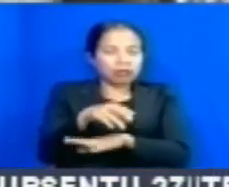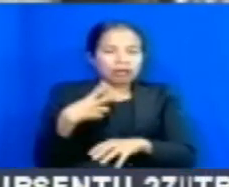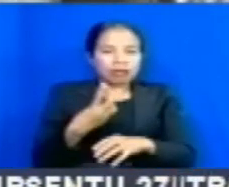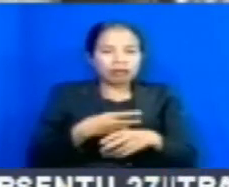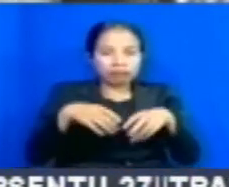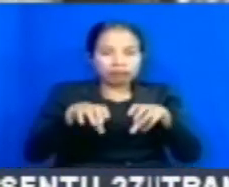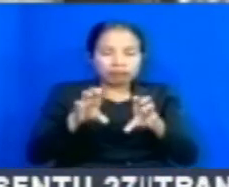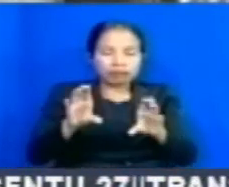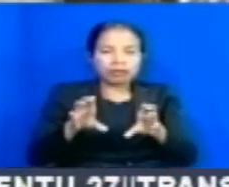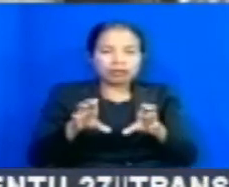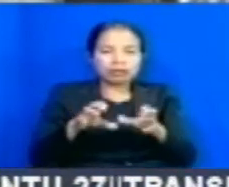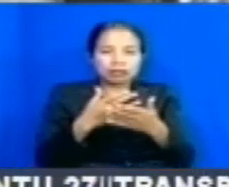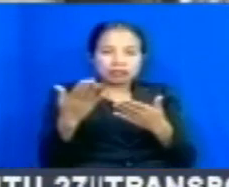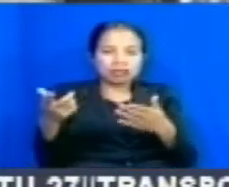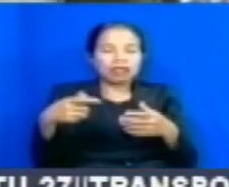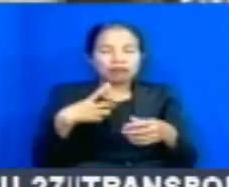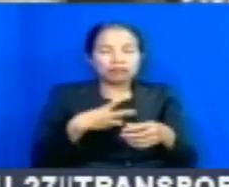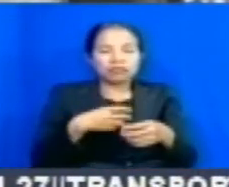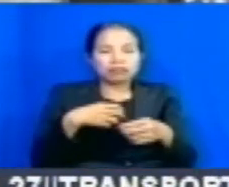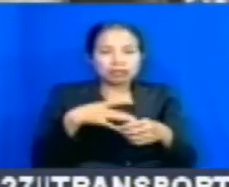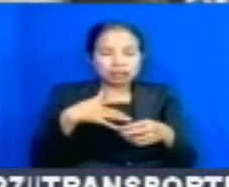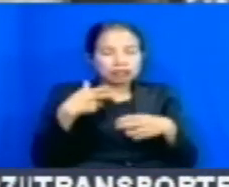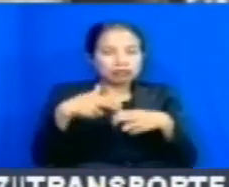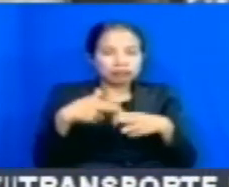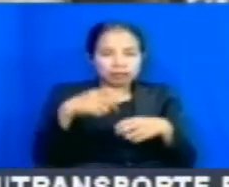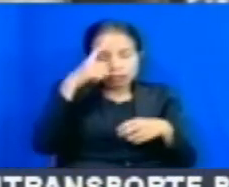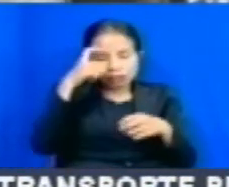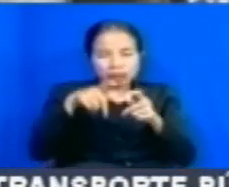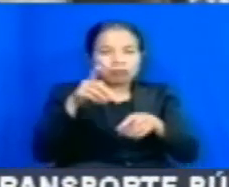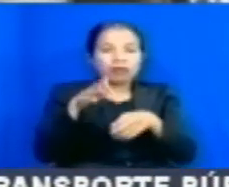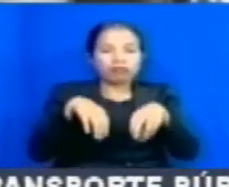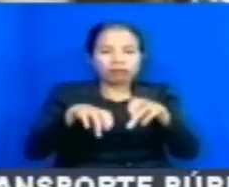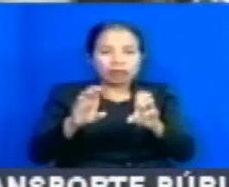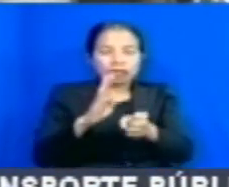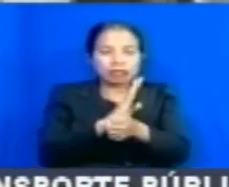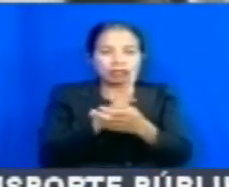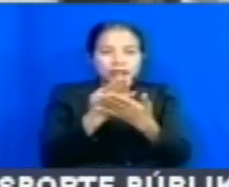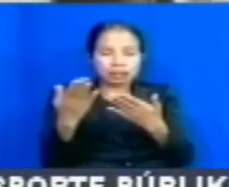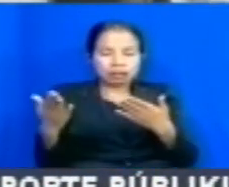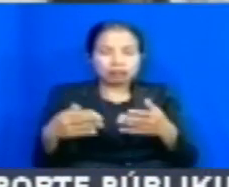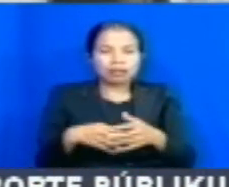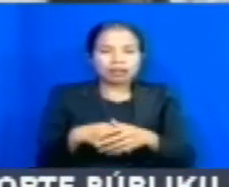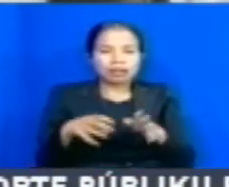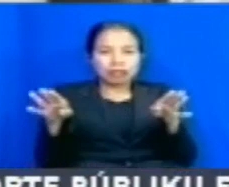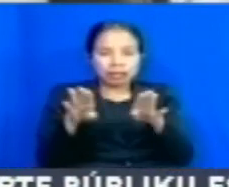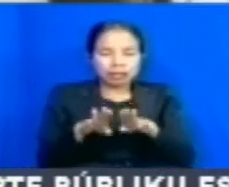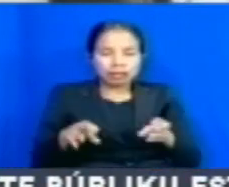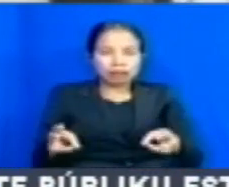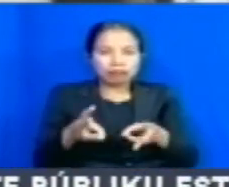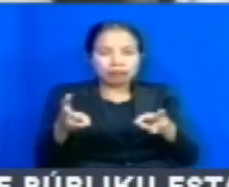enak amin sinti. Saya ras kita, tapi fansang aku pati ya. Fatin sih ya karatanya. Kita lorong segunda